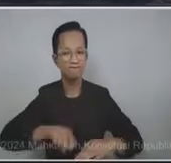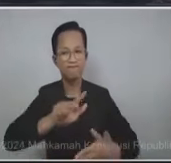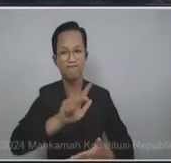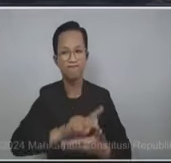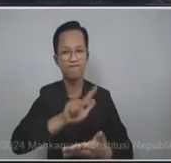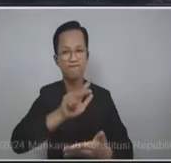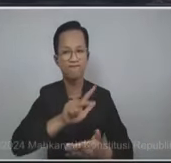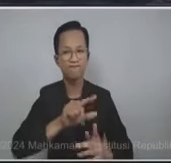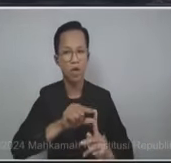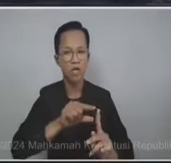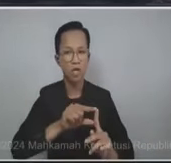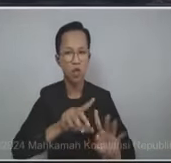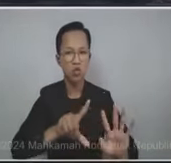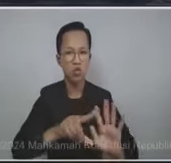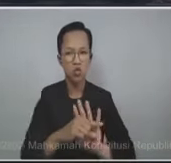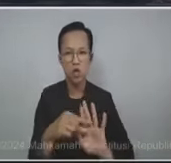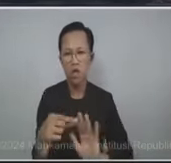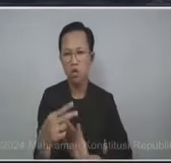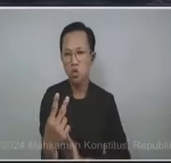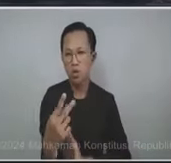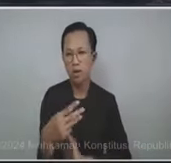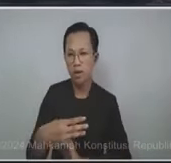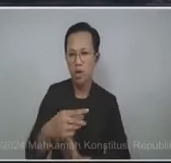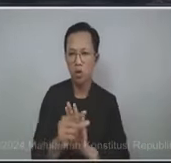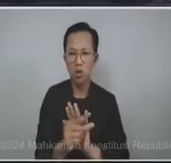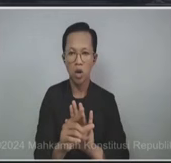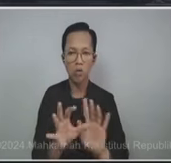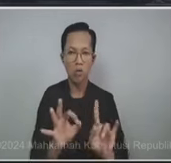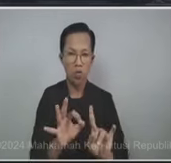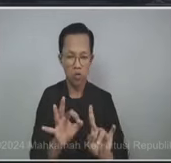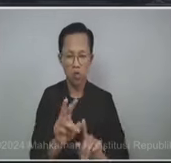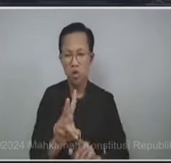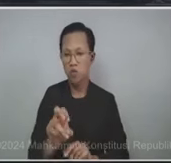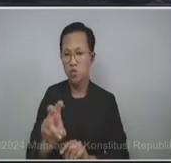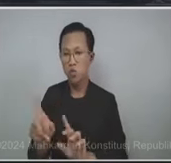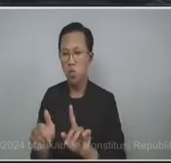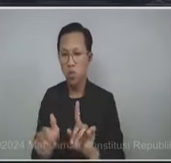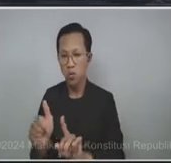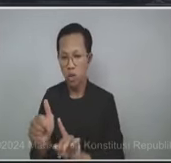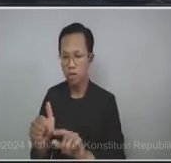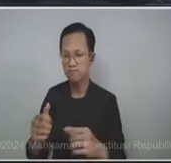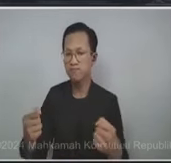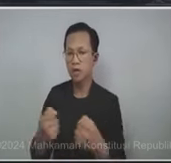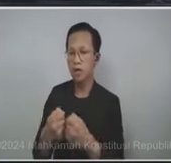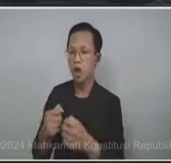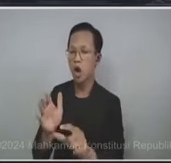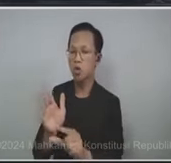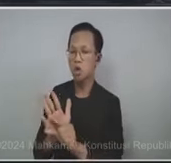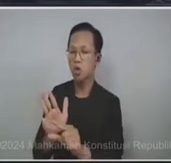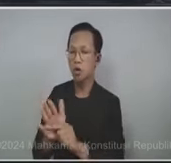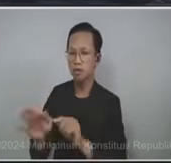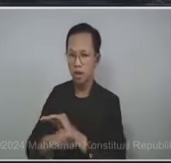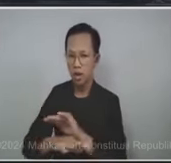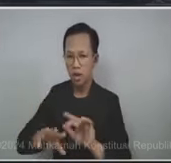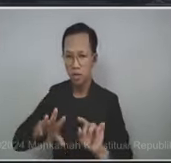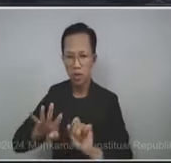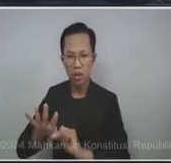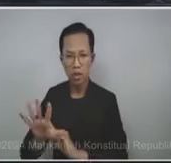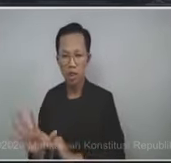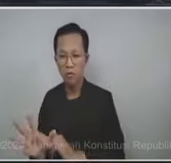e u10 2016 bertentangan dengan udnri tahun 1945 dan tidak mempunyai kekuatan hukum mengikat